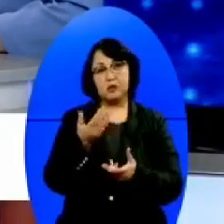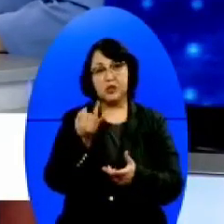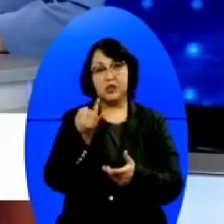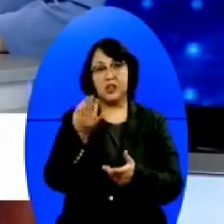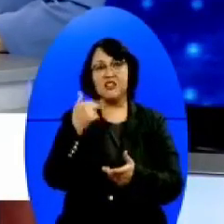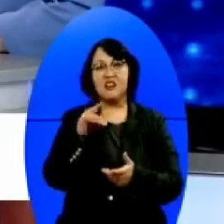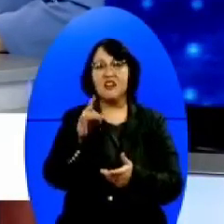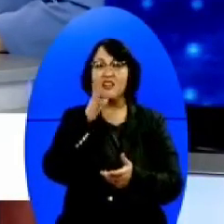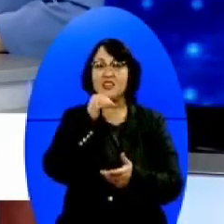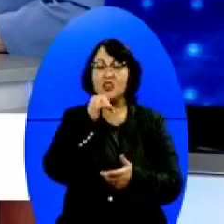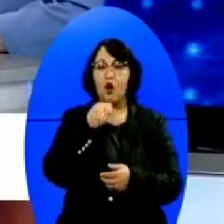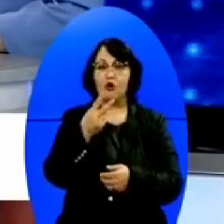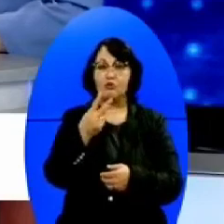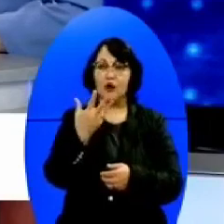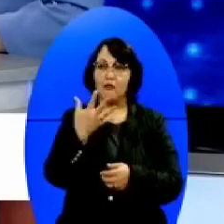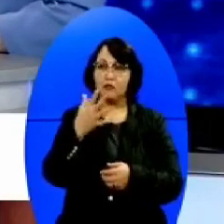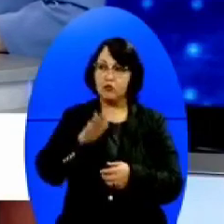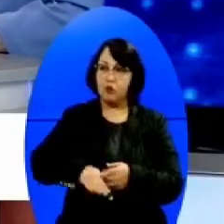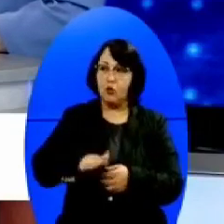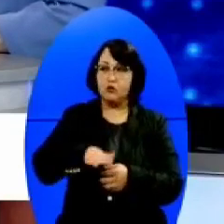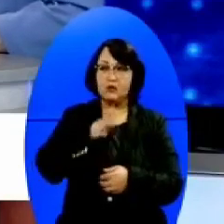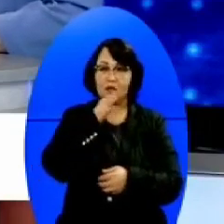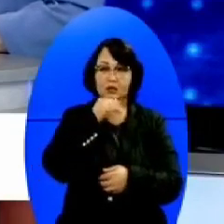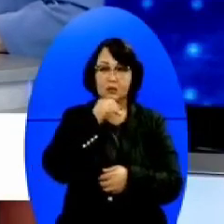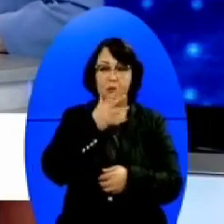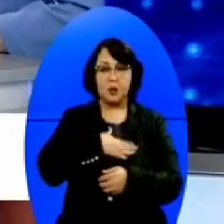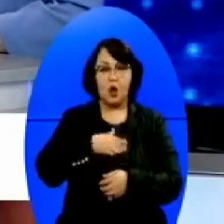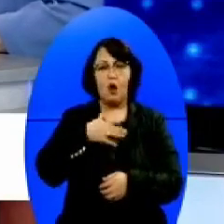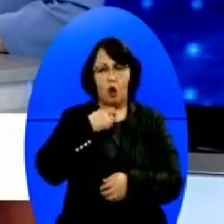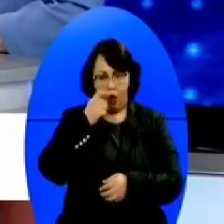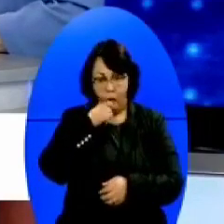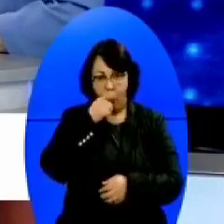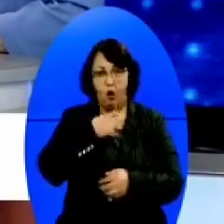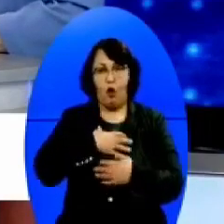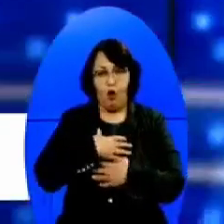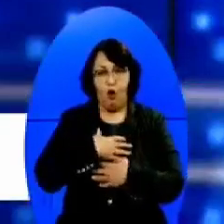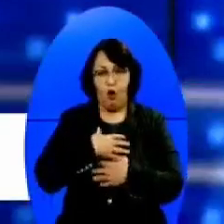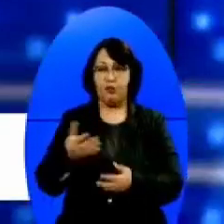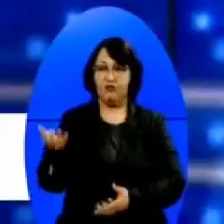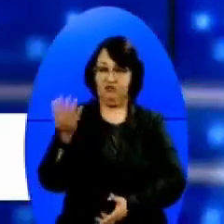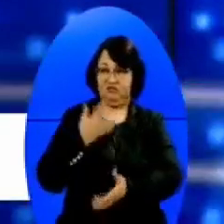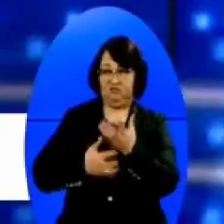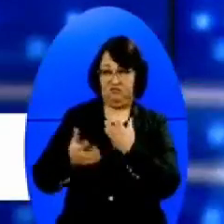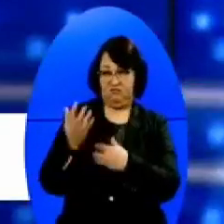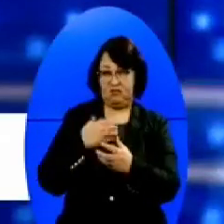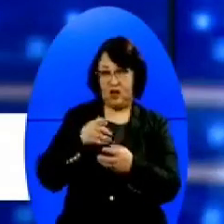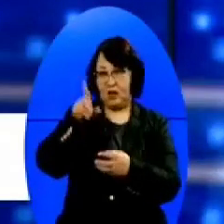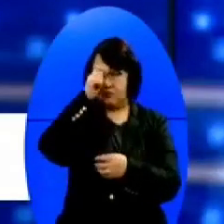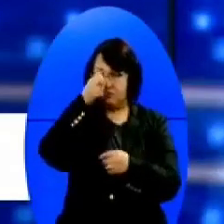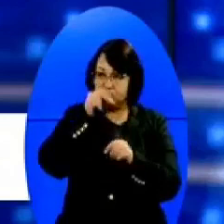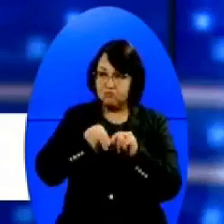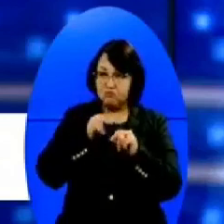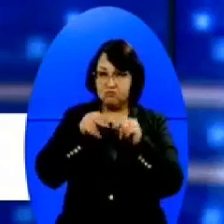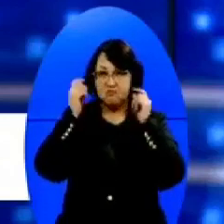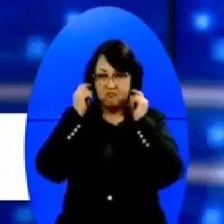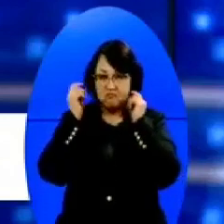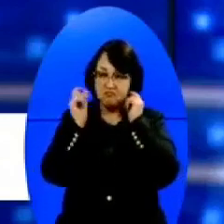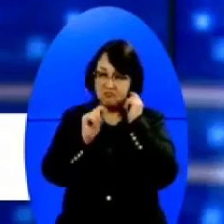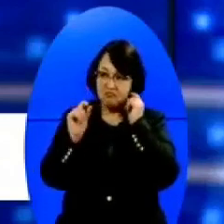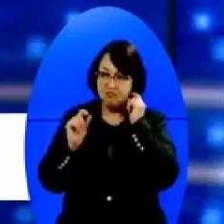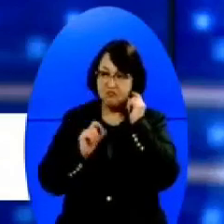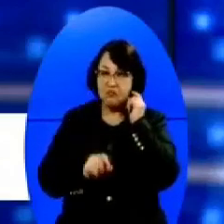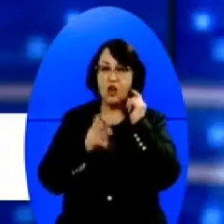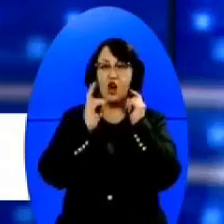насныхны дунд хөвчлөл бас жоохон нэмэгдсэн амлалтаар үзлэгт одоо эзэлж байгаа бол бас нэмэгдсэн байна. Игээд дахиад л нөгөө мөн одоо коронавирус